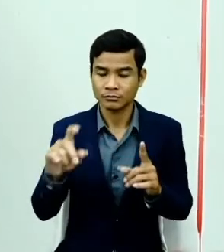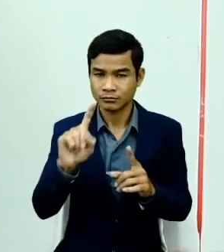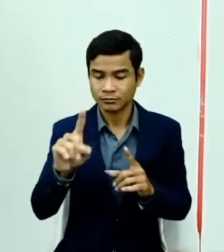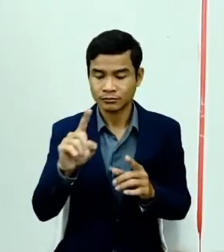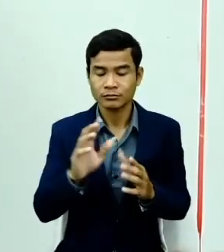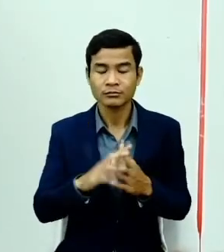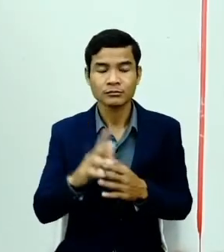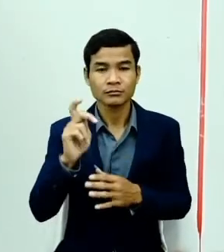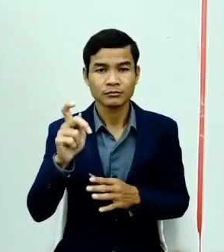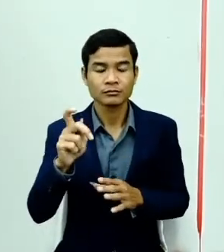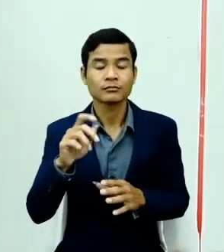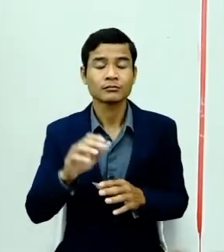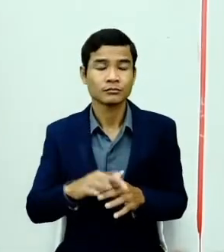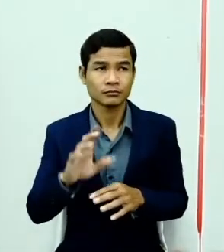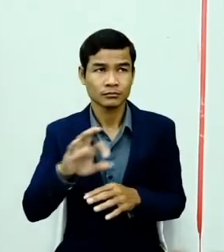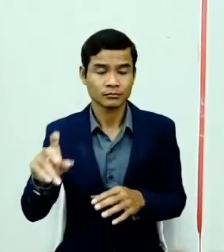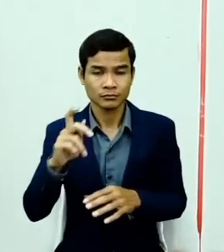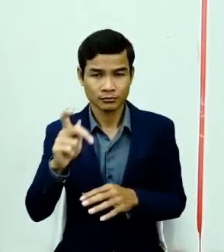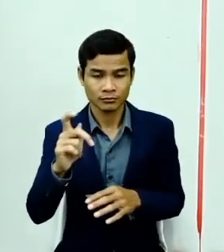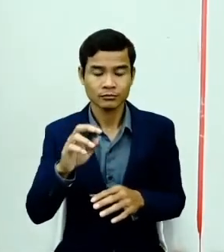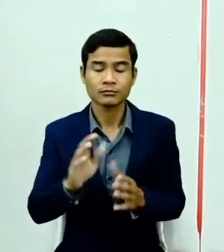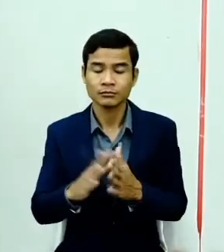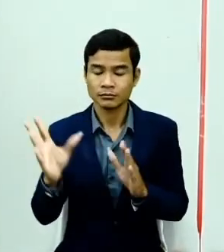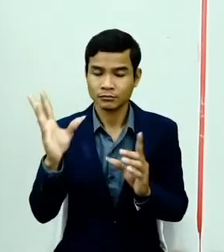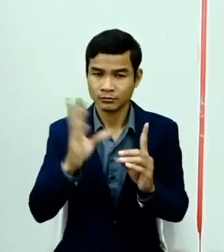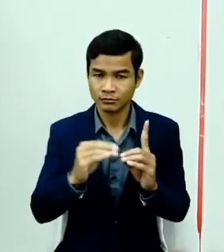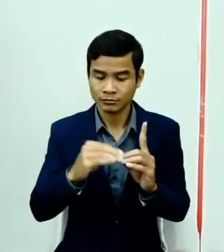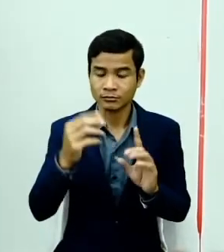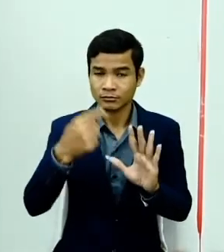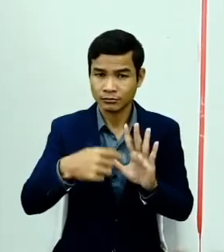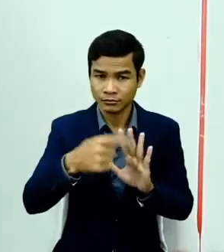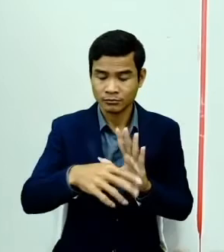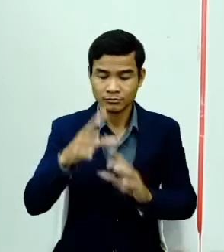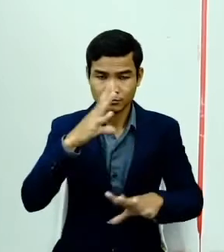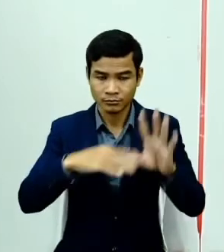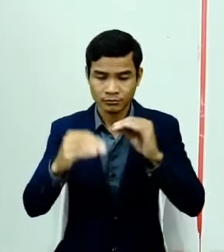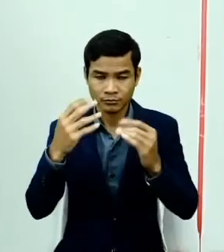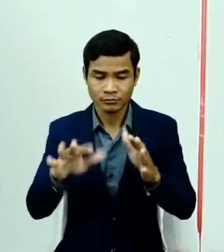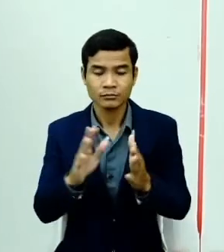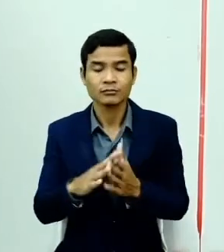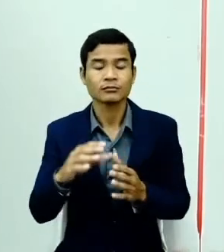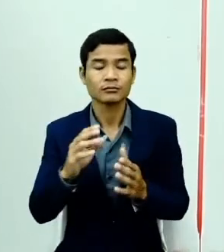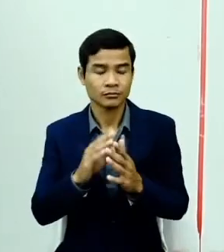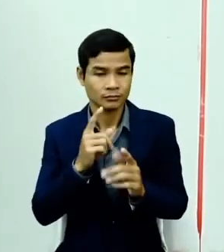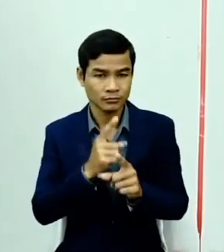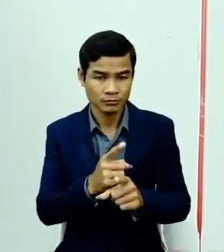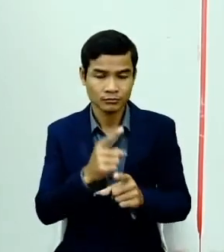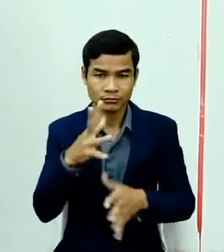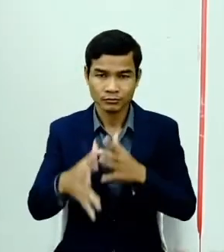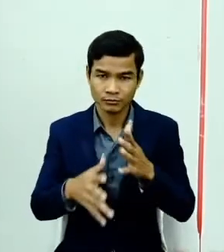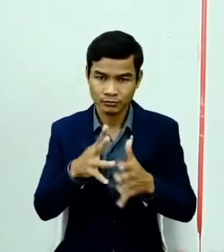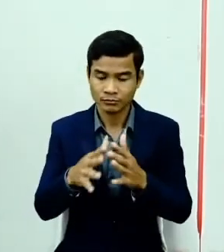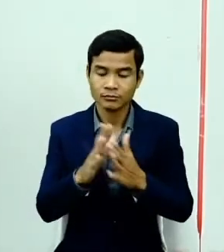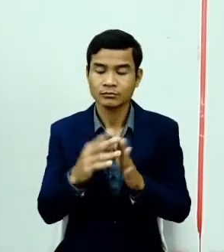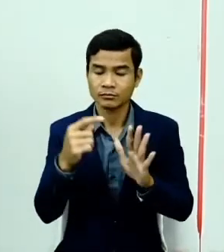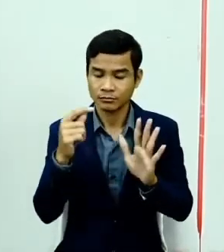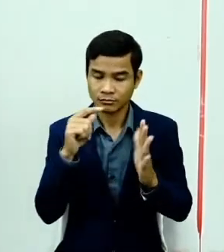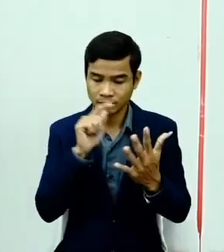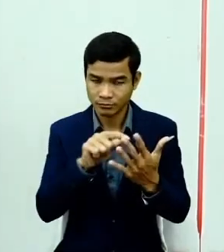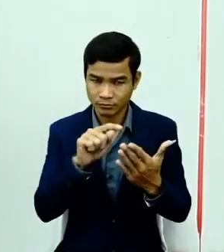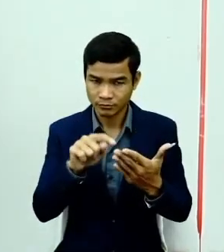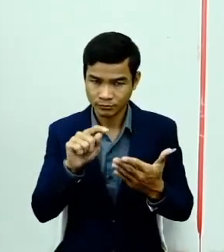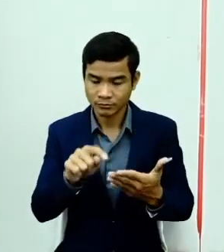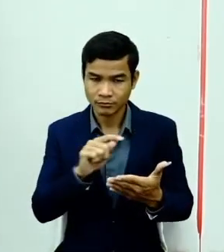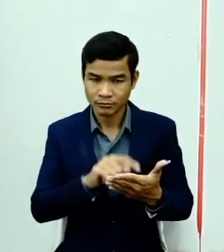កដែលផ្សំជាមួយនឹងស្រៈដែលយើងបានរៀនកាលពីថ្ងៃមុនអញ្ចឹងយើងអានតាមតួអក្សរដោយចង្អុលឲ្យចំ